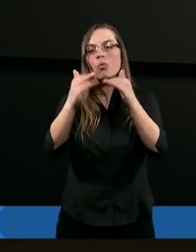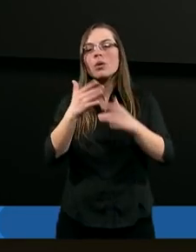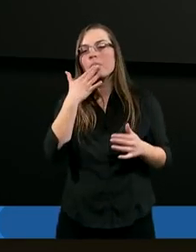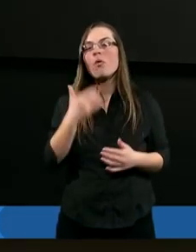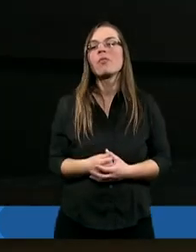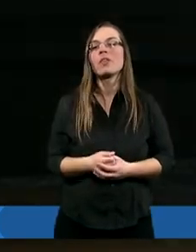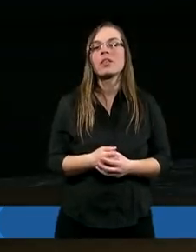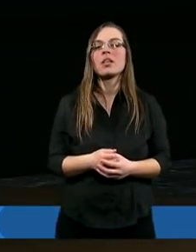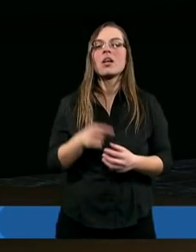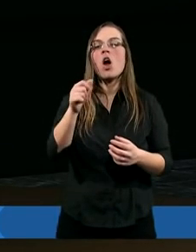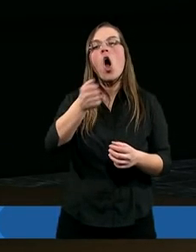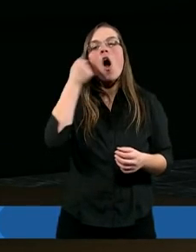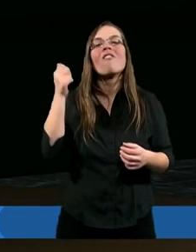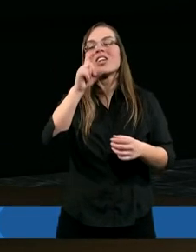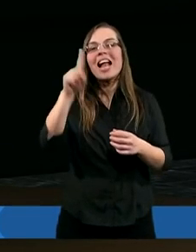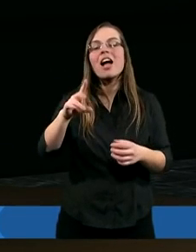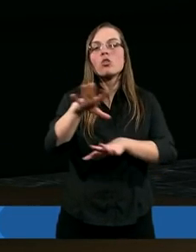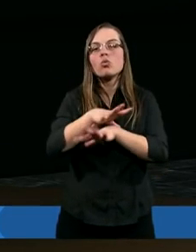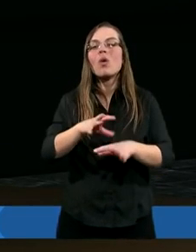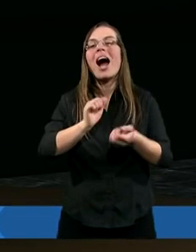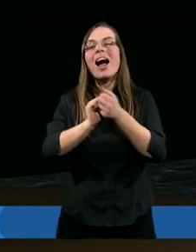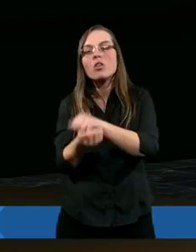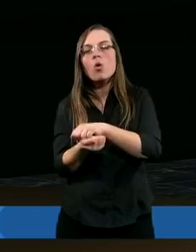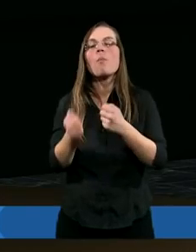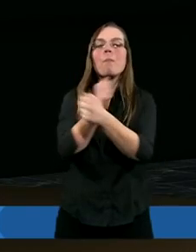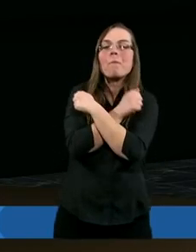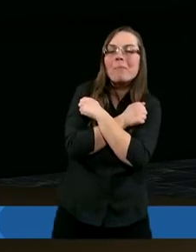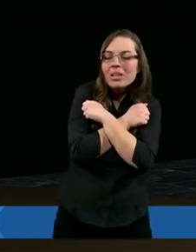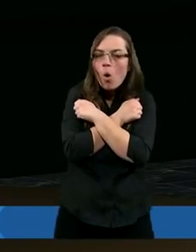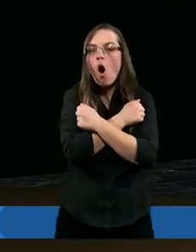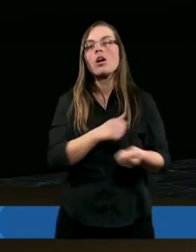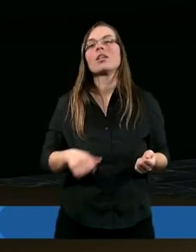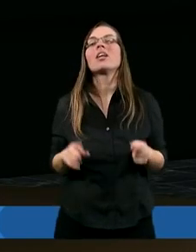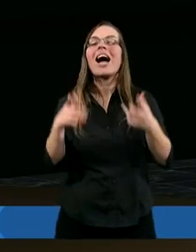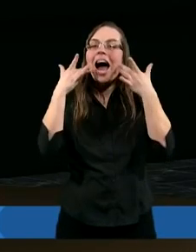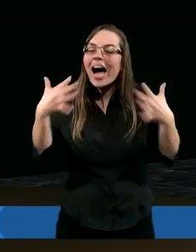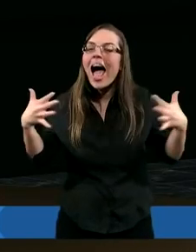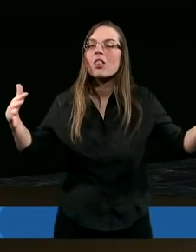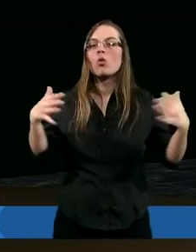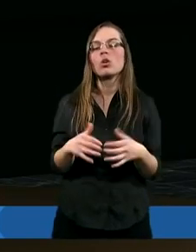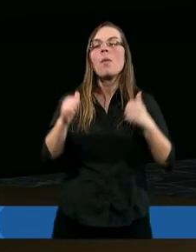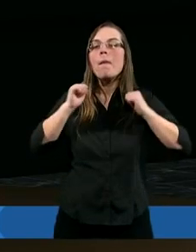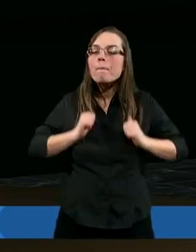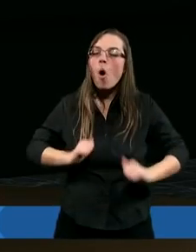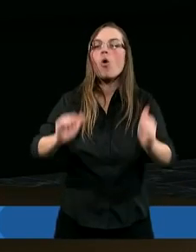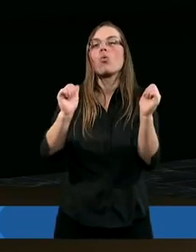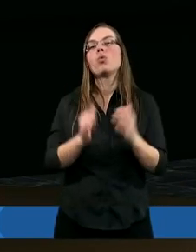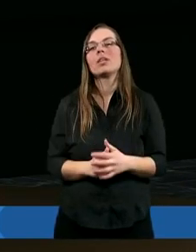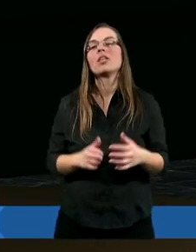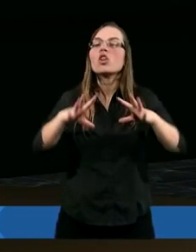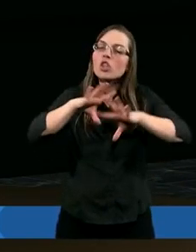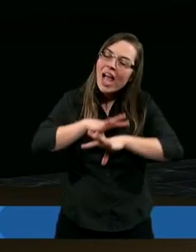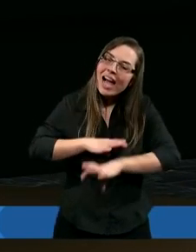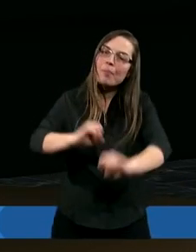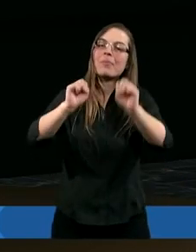szczególnie. owocem zaś Ducha są miłość, radość, pokój,